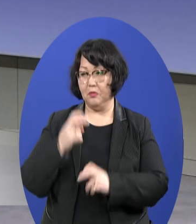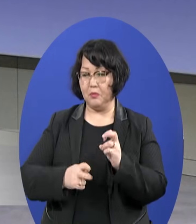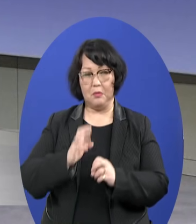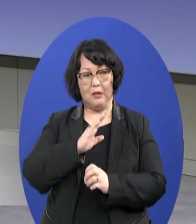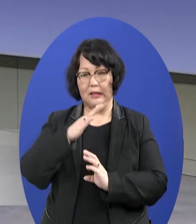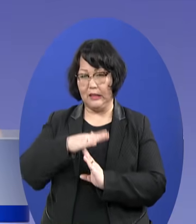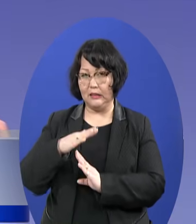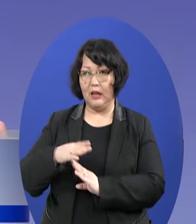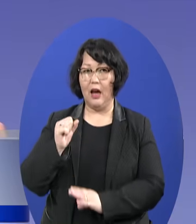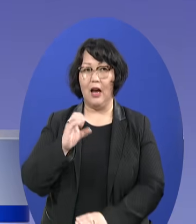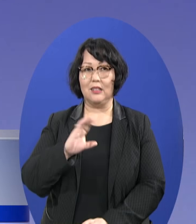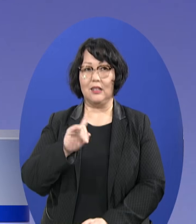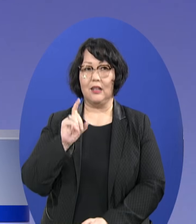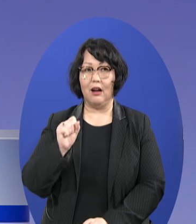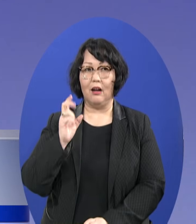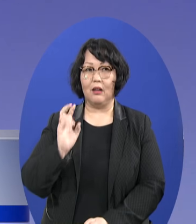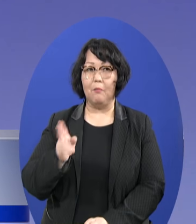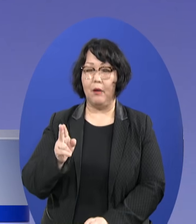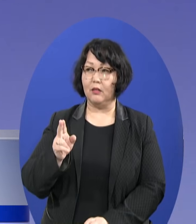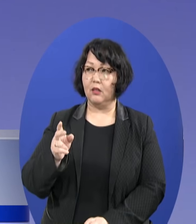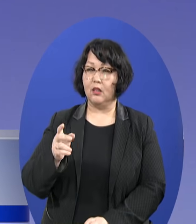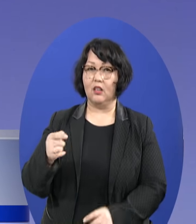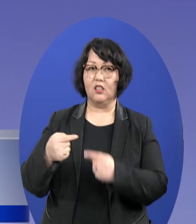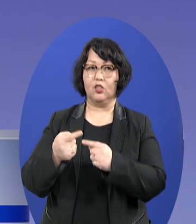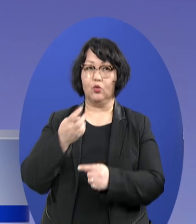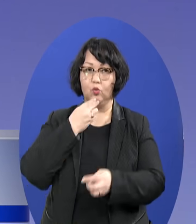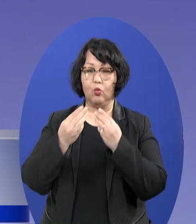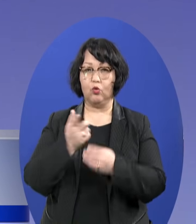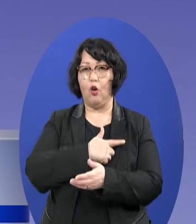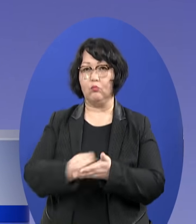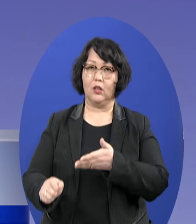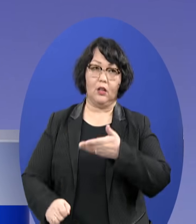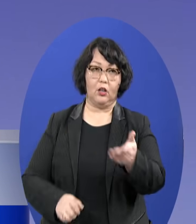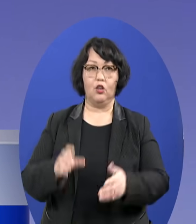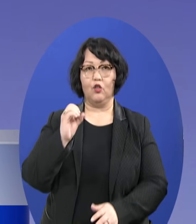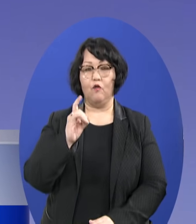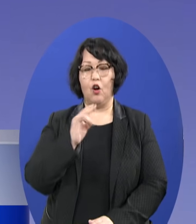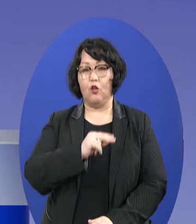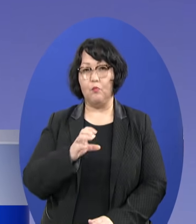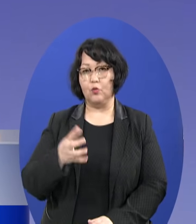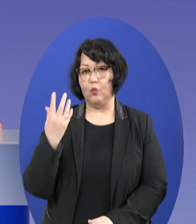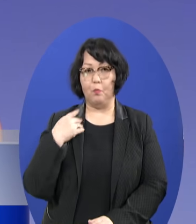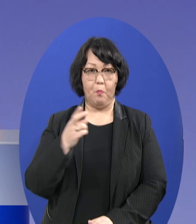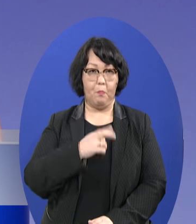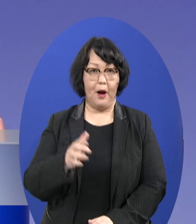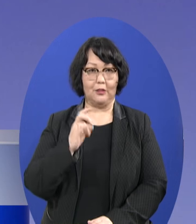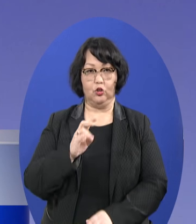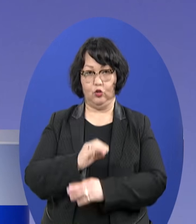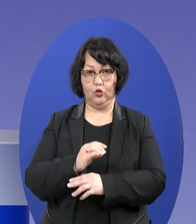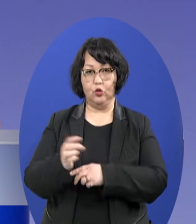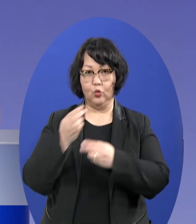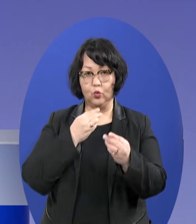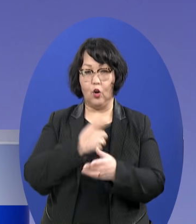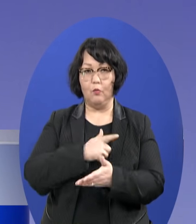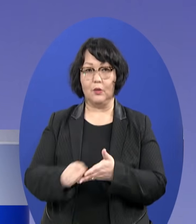байгаа AstraZeneca компани эсрэг шүүхэд нэхэмжлэл гаргаад байна. За Еврокомисс өнгөрсөн баасан гарагт шүүхэд нэхэмжлэл гаргахаар